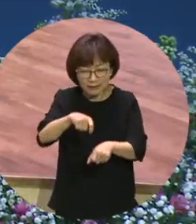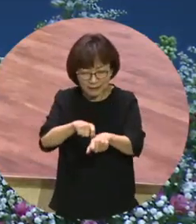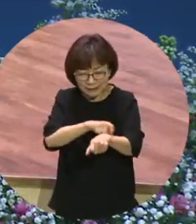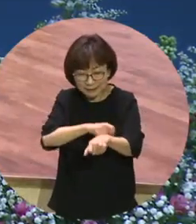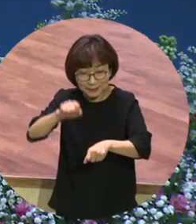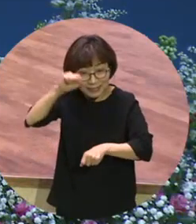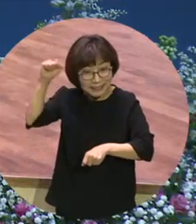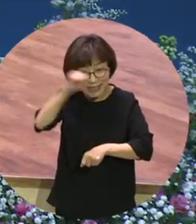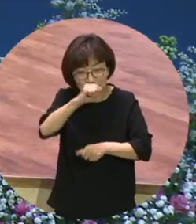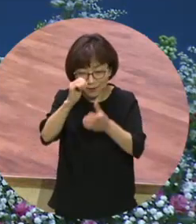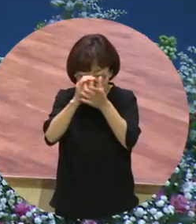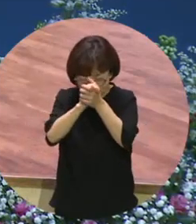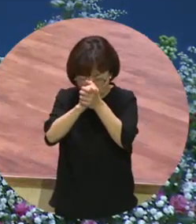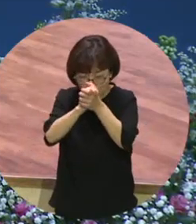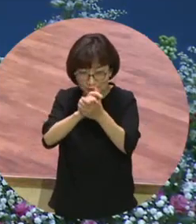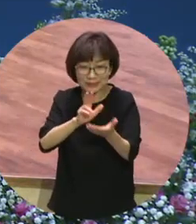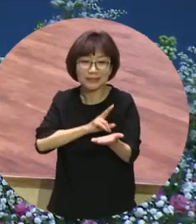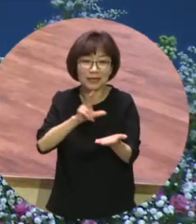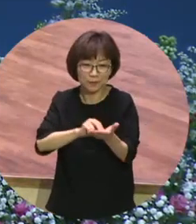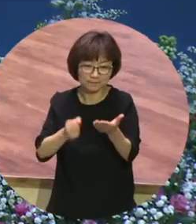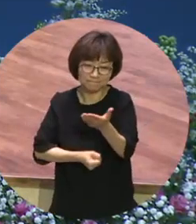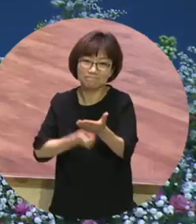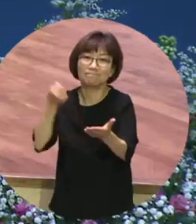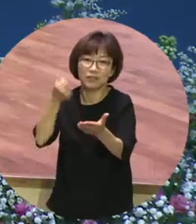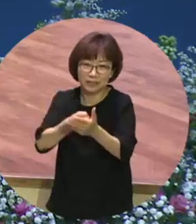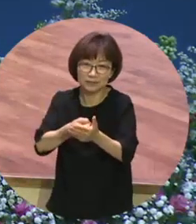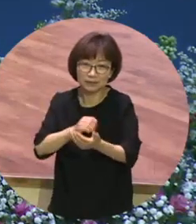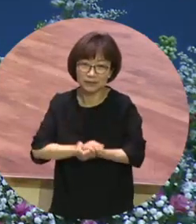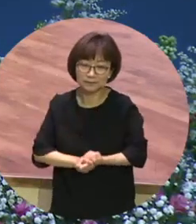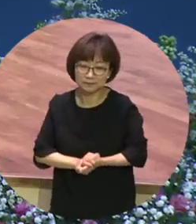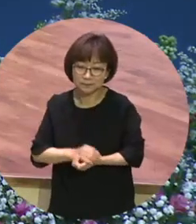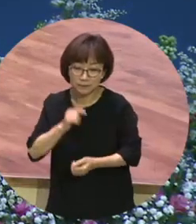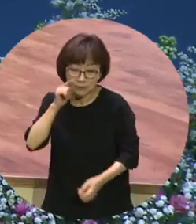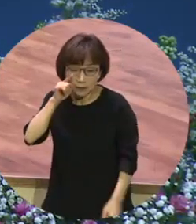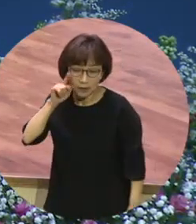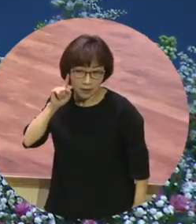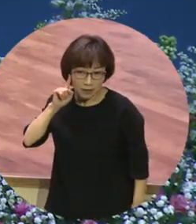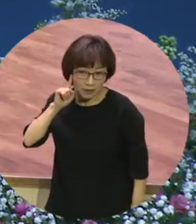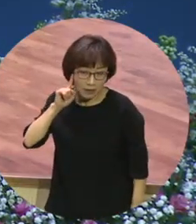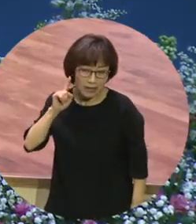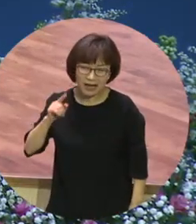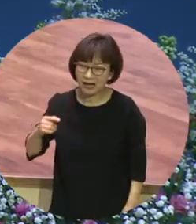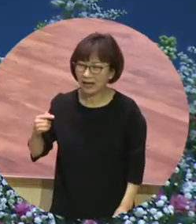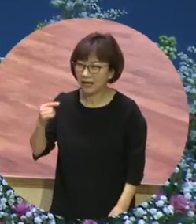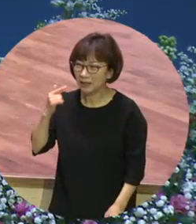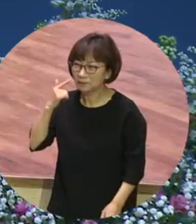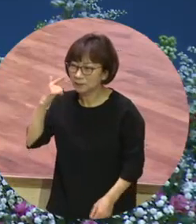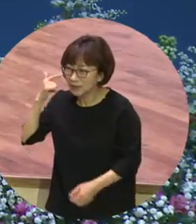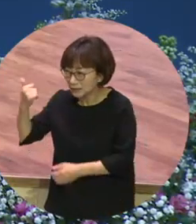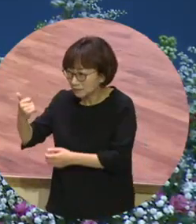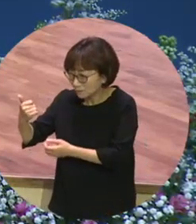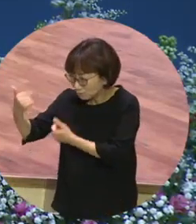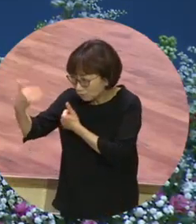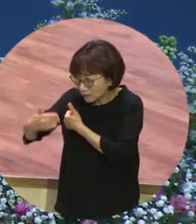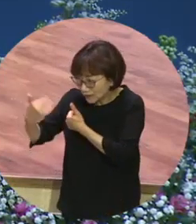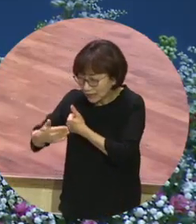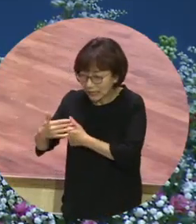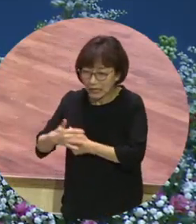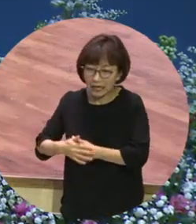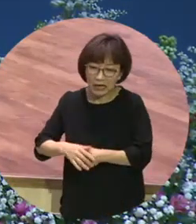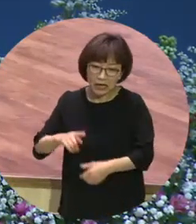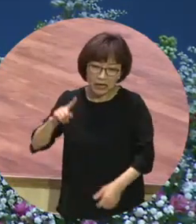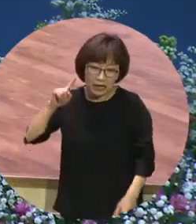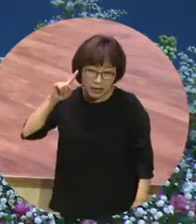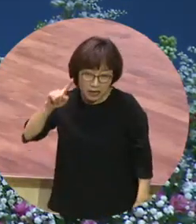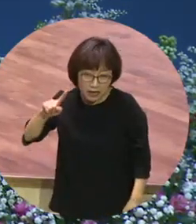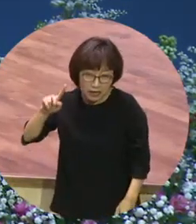그랬어요. 목사님, 3일까지는 집중하다, 4일째는 좀 다들 피곤해서 좀 처진다 그래서, 그럼 좋다, 3일만 하자,